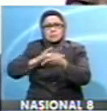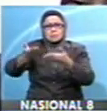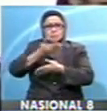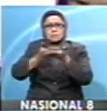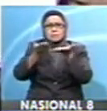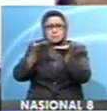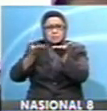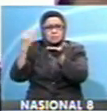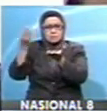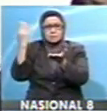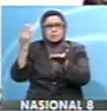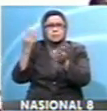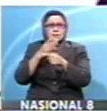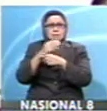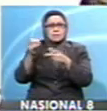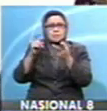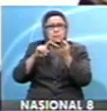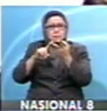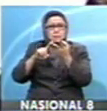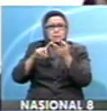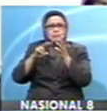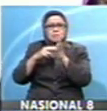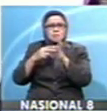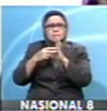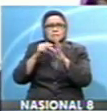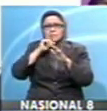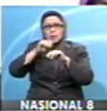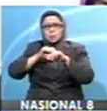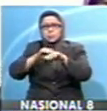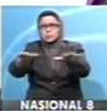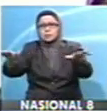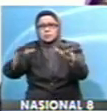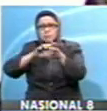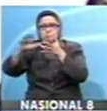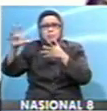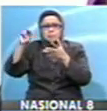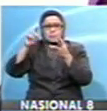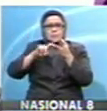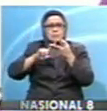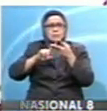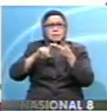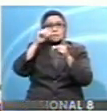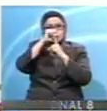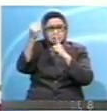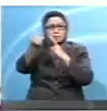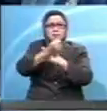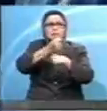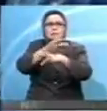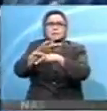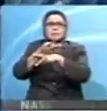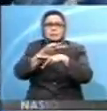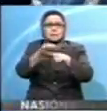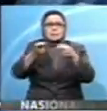pun sporadiklah tak tak tak meluas ya ok dalam dalam kawalan dalam keadaan yang